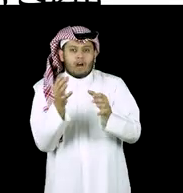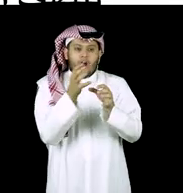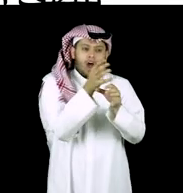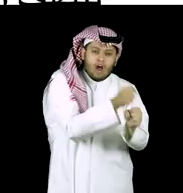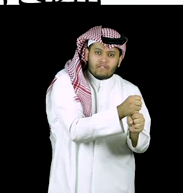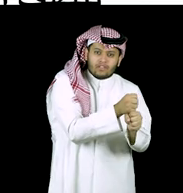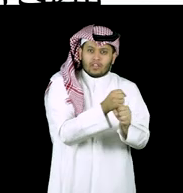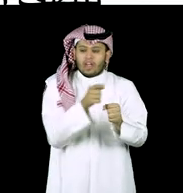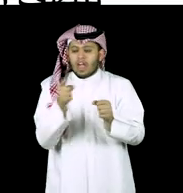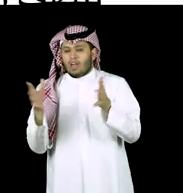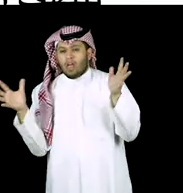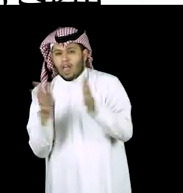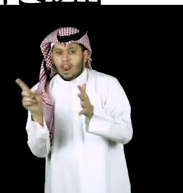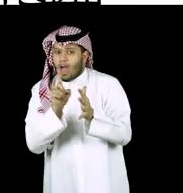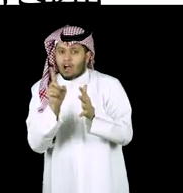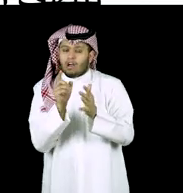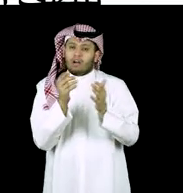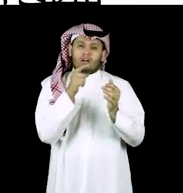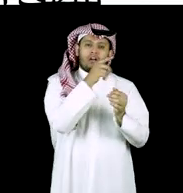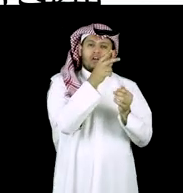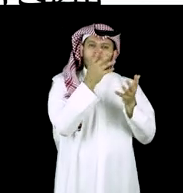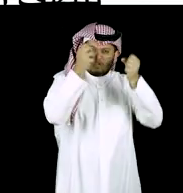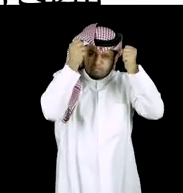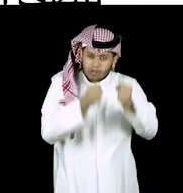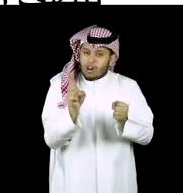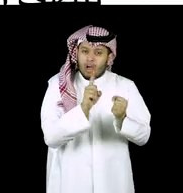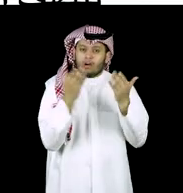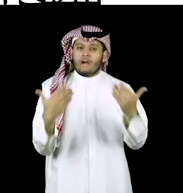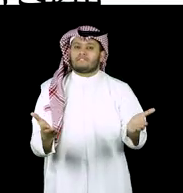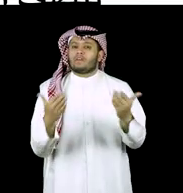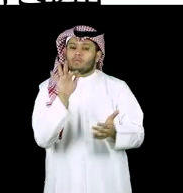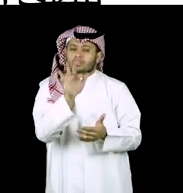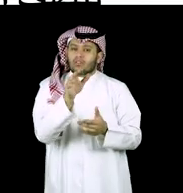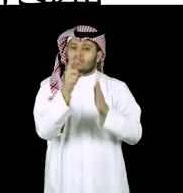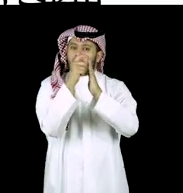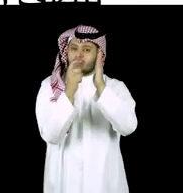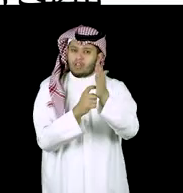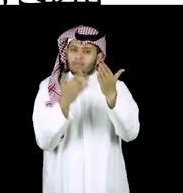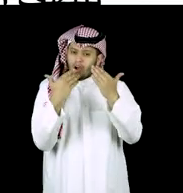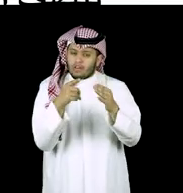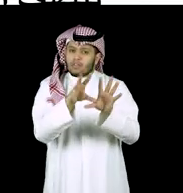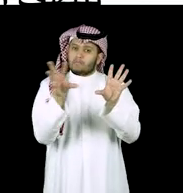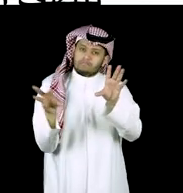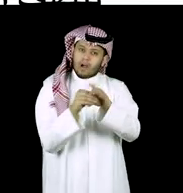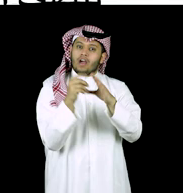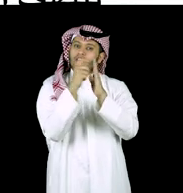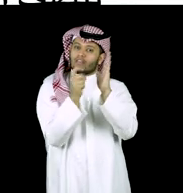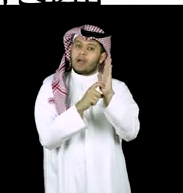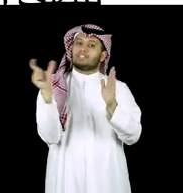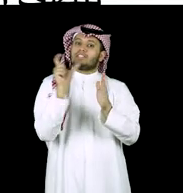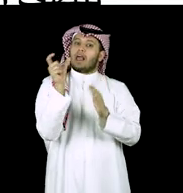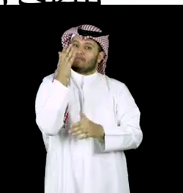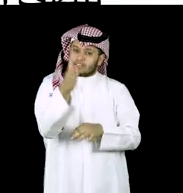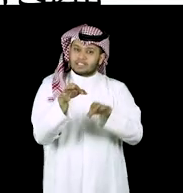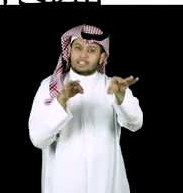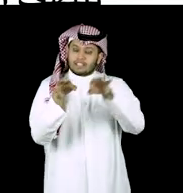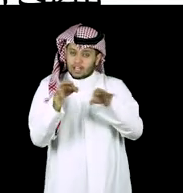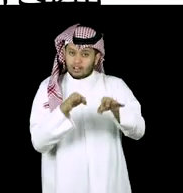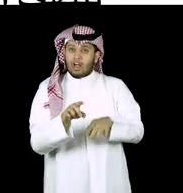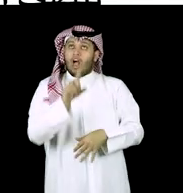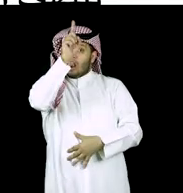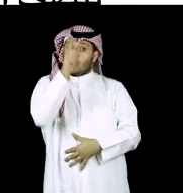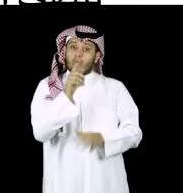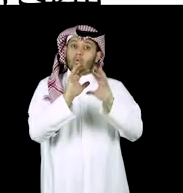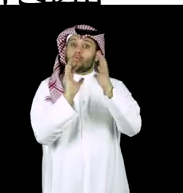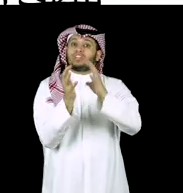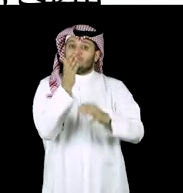الغلو والتقصير، وكذلك وسطا في أنظمته، ومن جملتها النظام السياسي الإسلامي. ولقد وصف